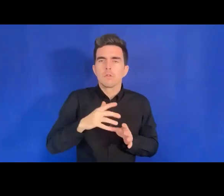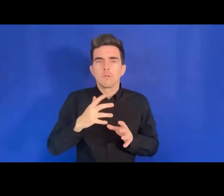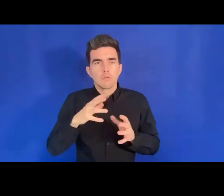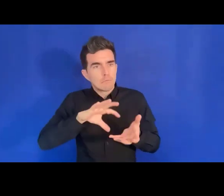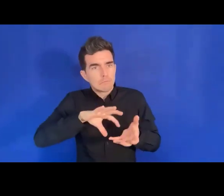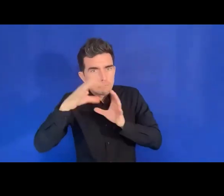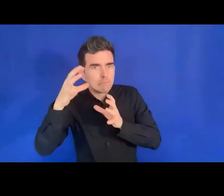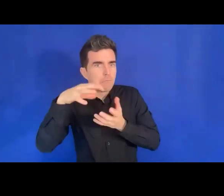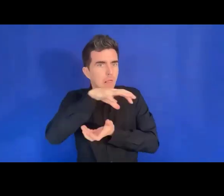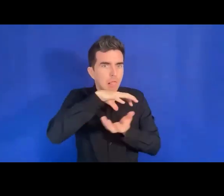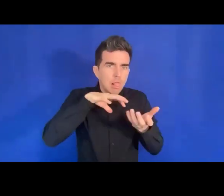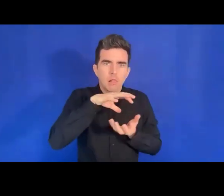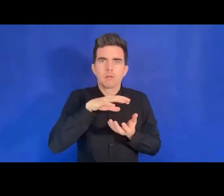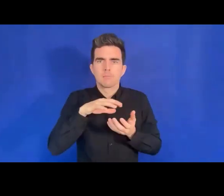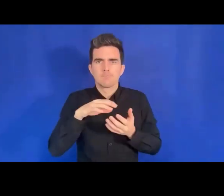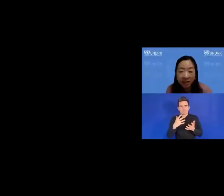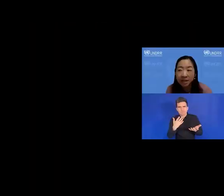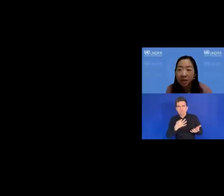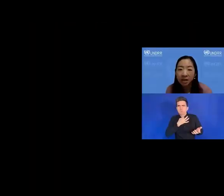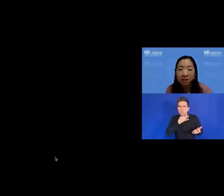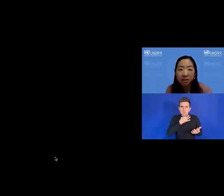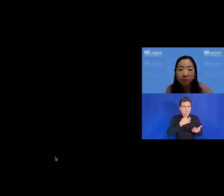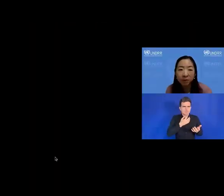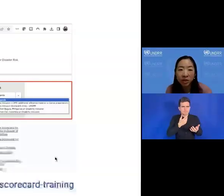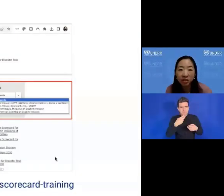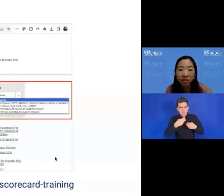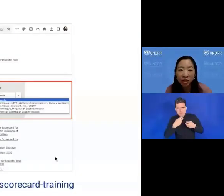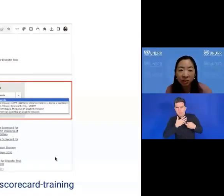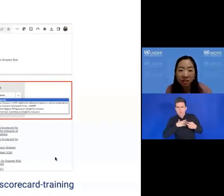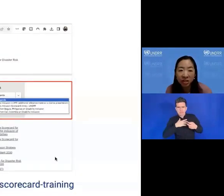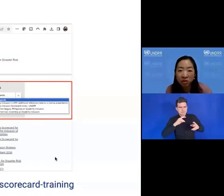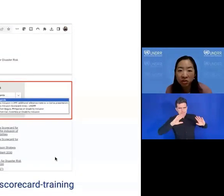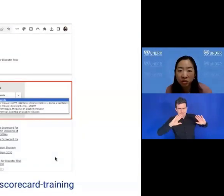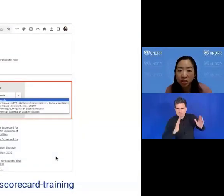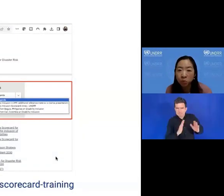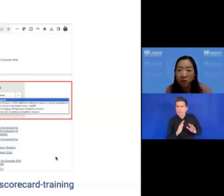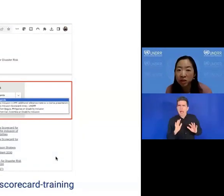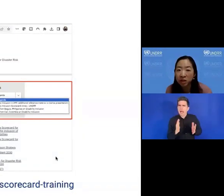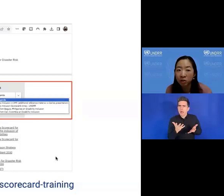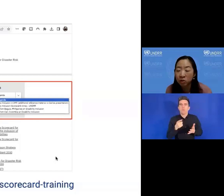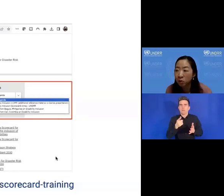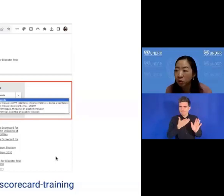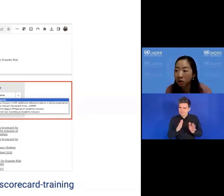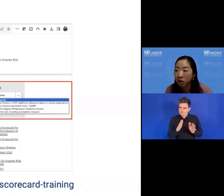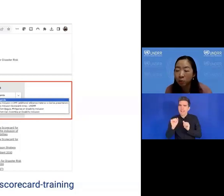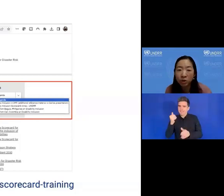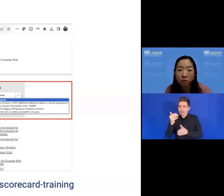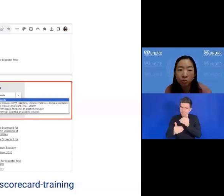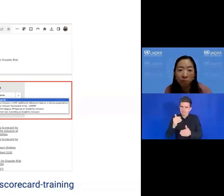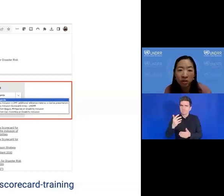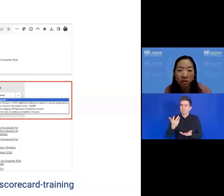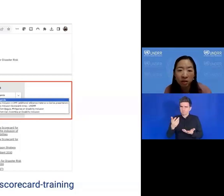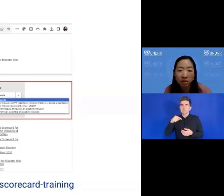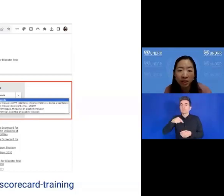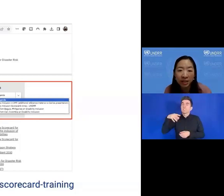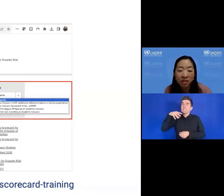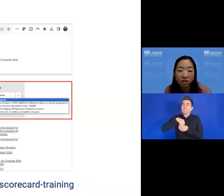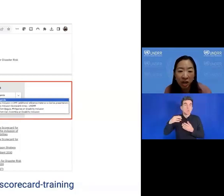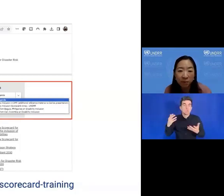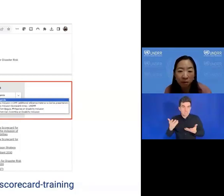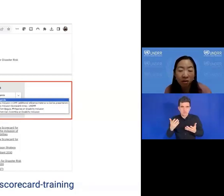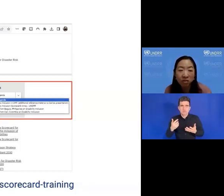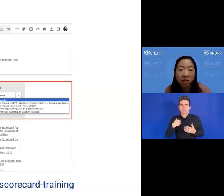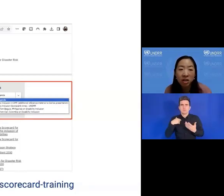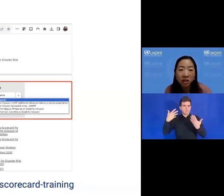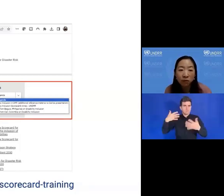Alors, nous avons également le matériel, c'est-à-dire les documents utilisés que nous avons générés ou téléversés dans le site